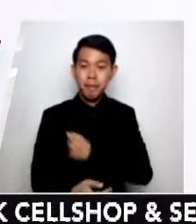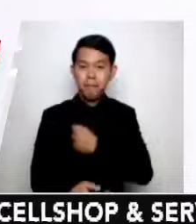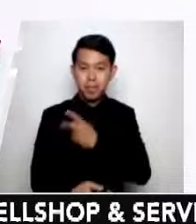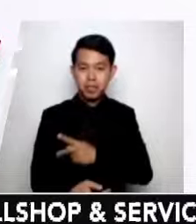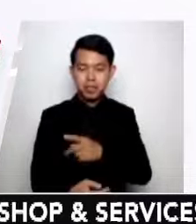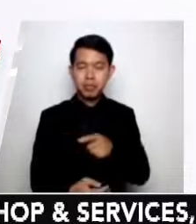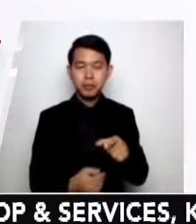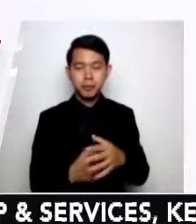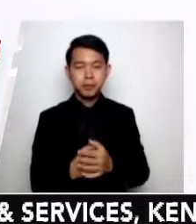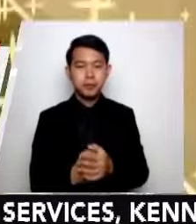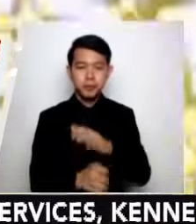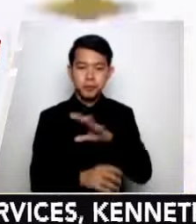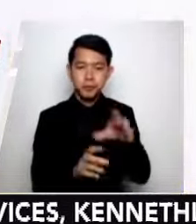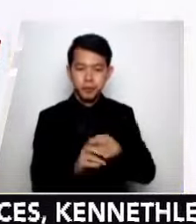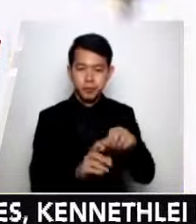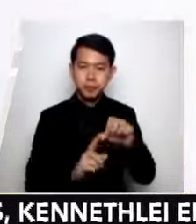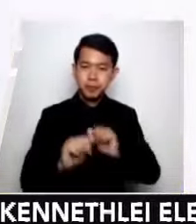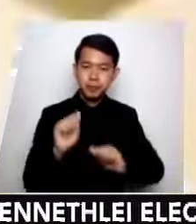huming